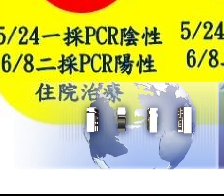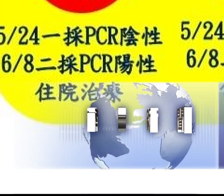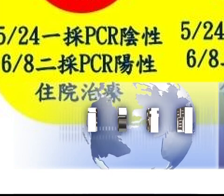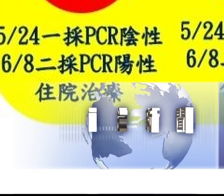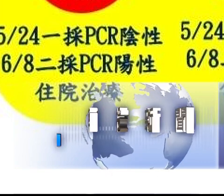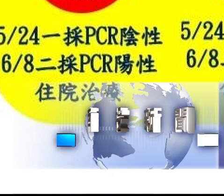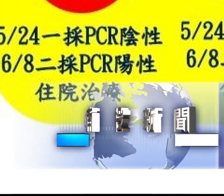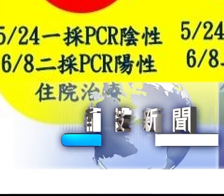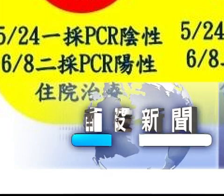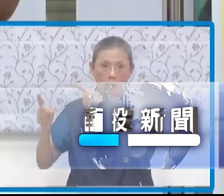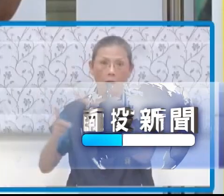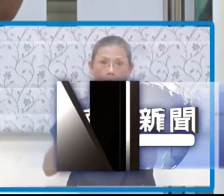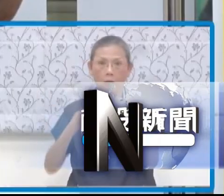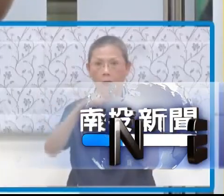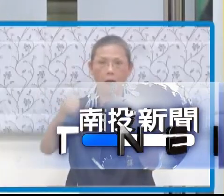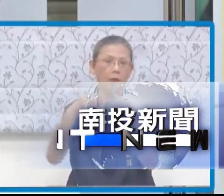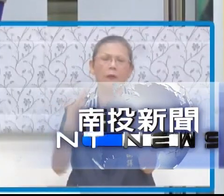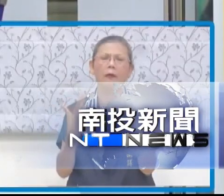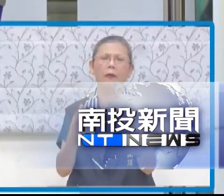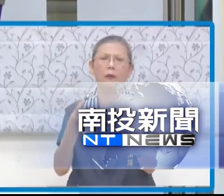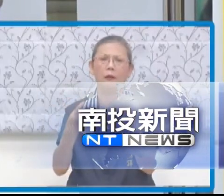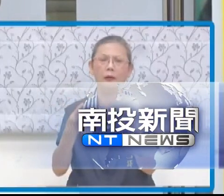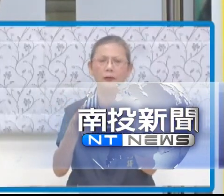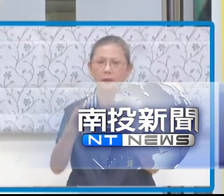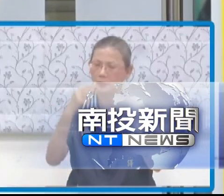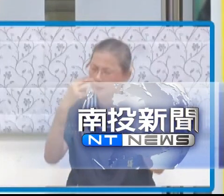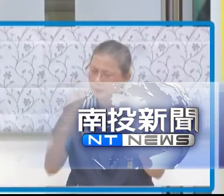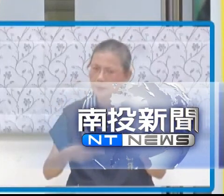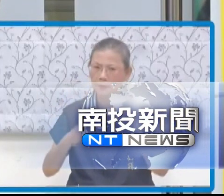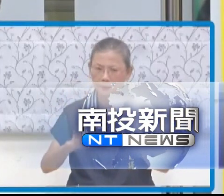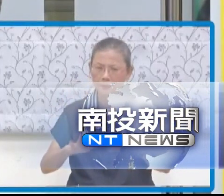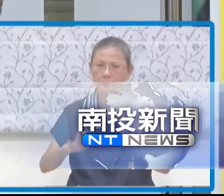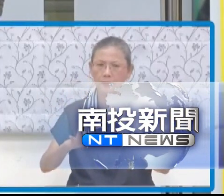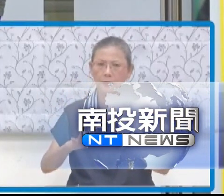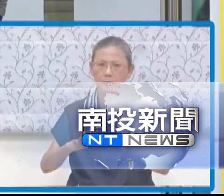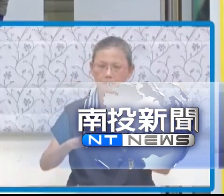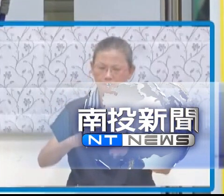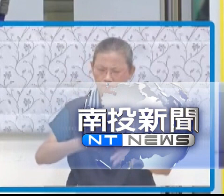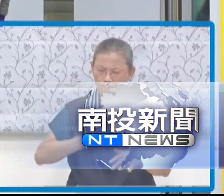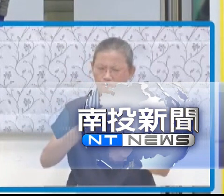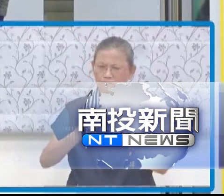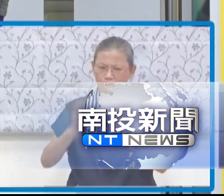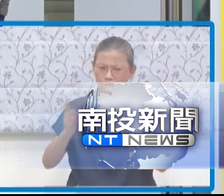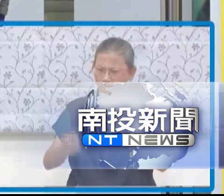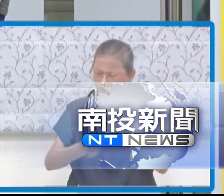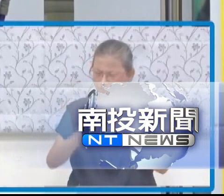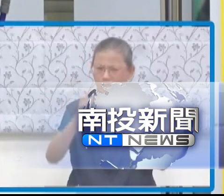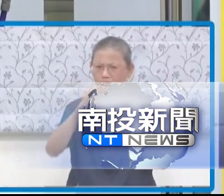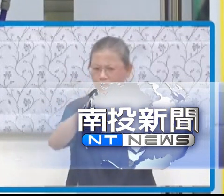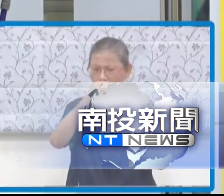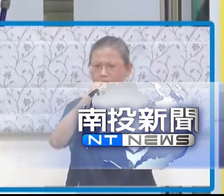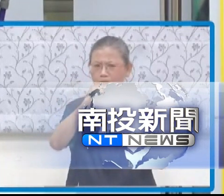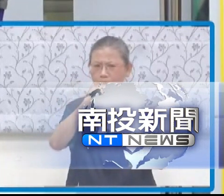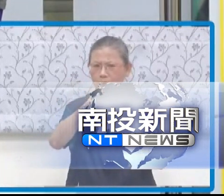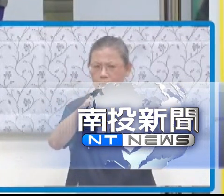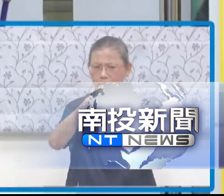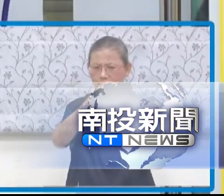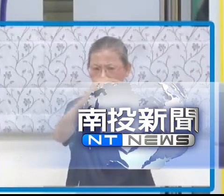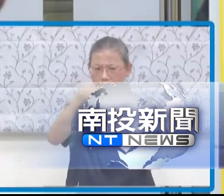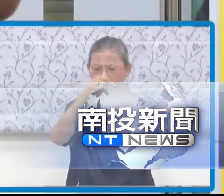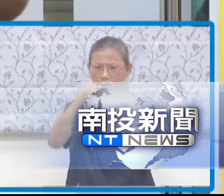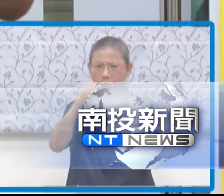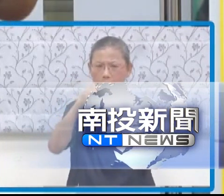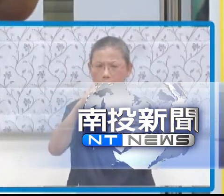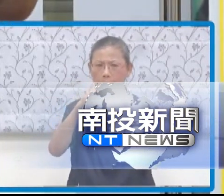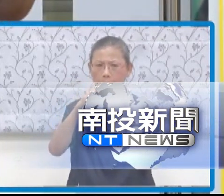这三位他的同住的家属在5月25号确诊之后，我们马上就对这三位他